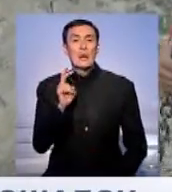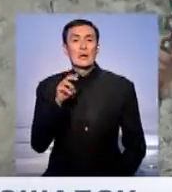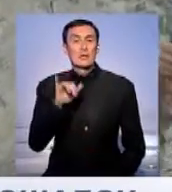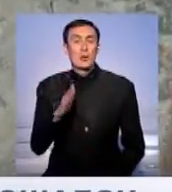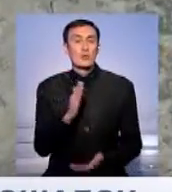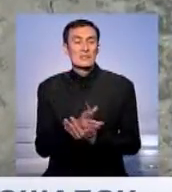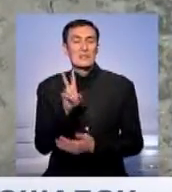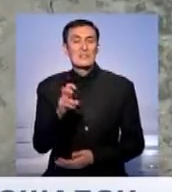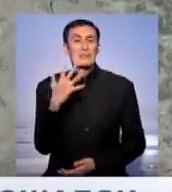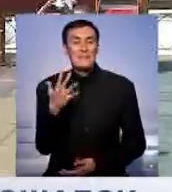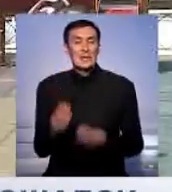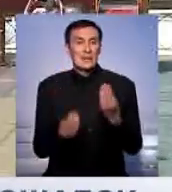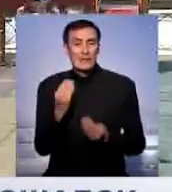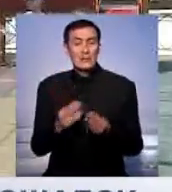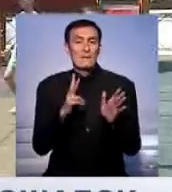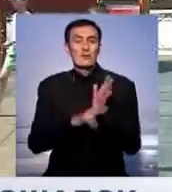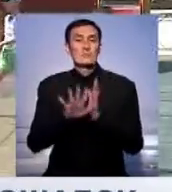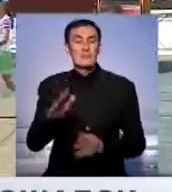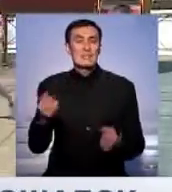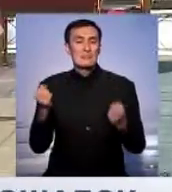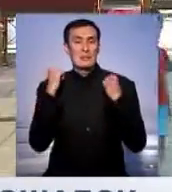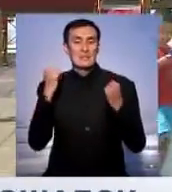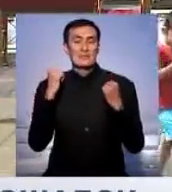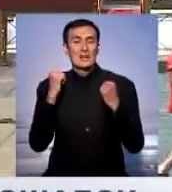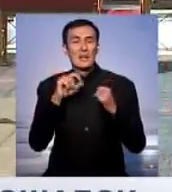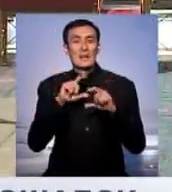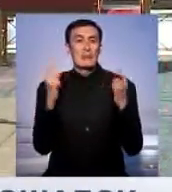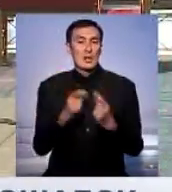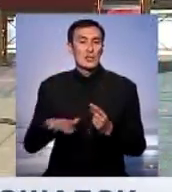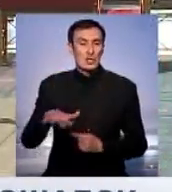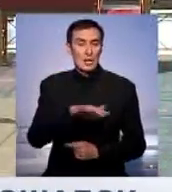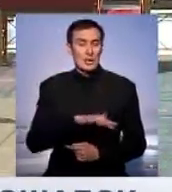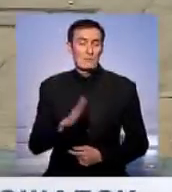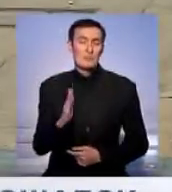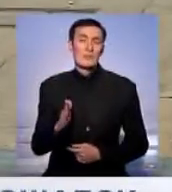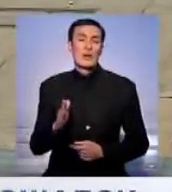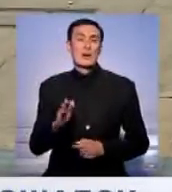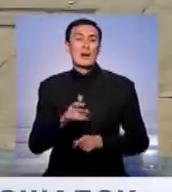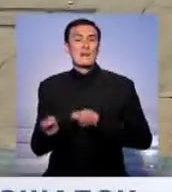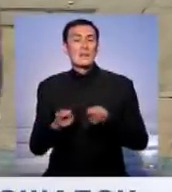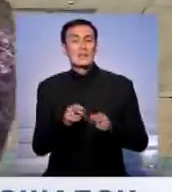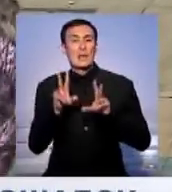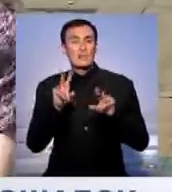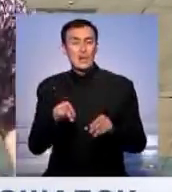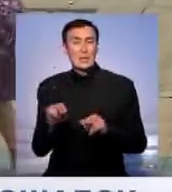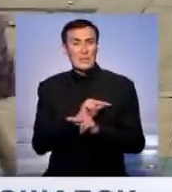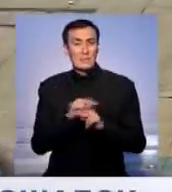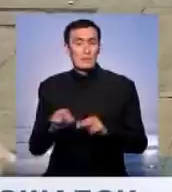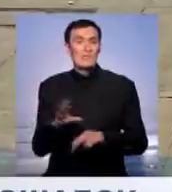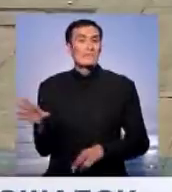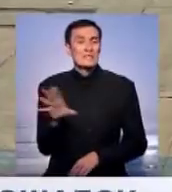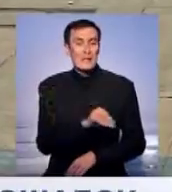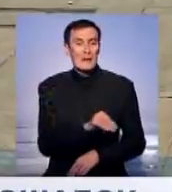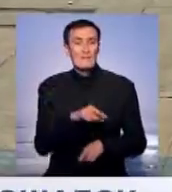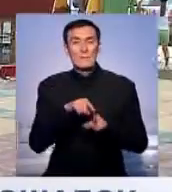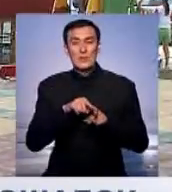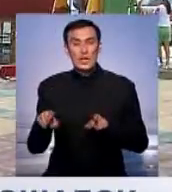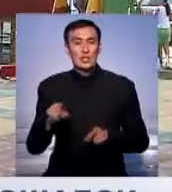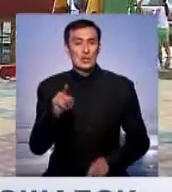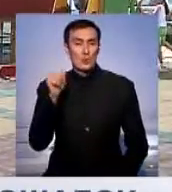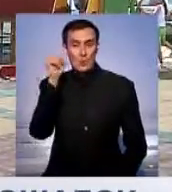насчитывается 205 игровых и 85 спортивных территорий. По мере возможности власти обещают отремонтировать их все в ближайшие